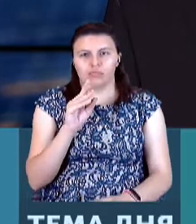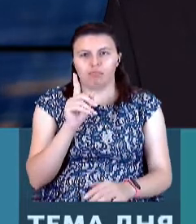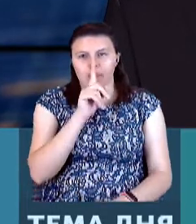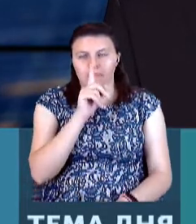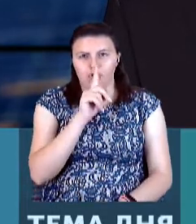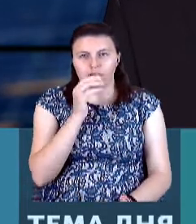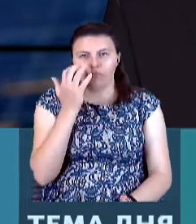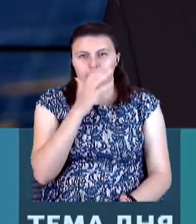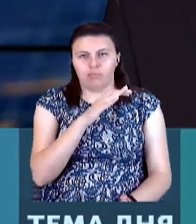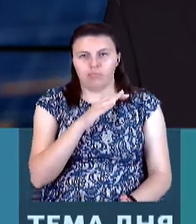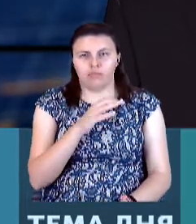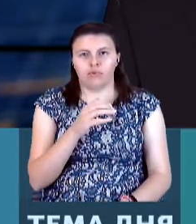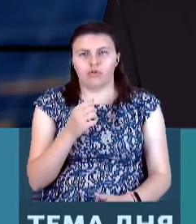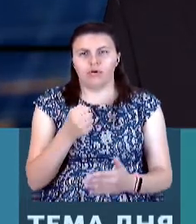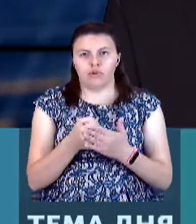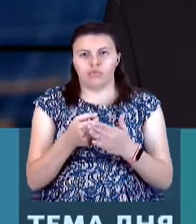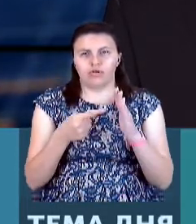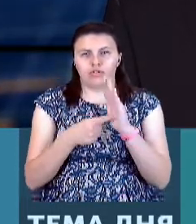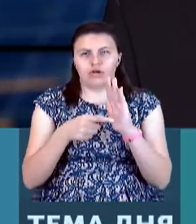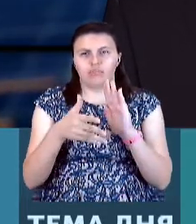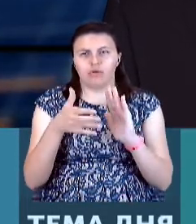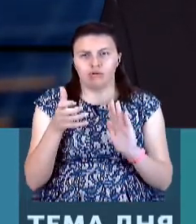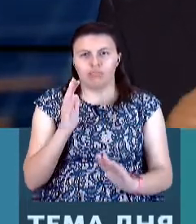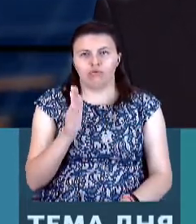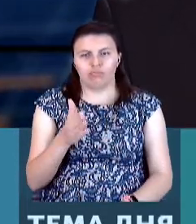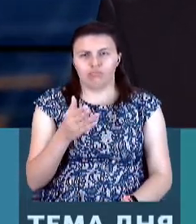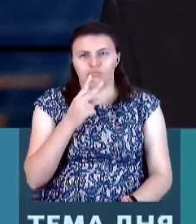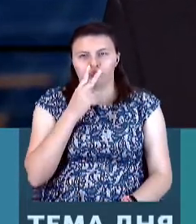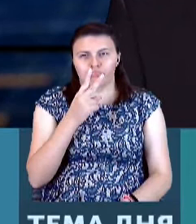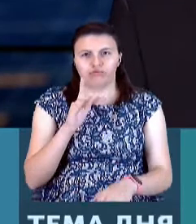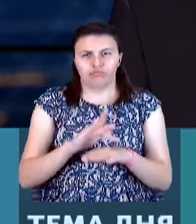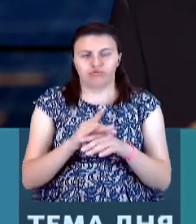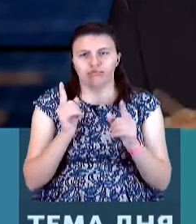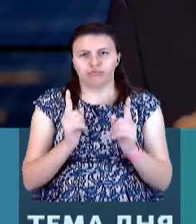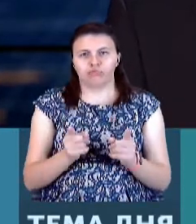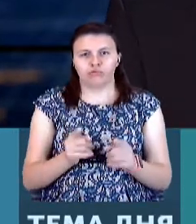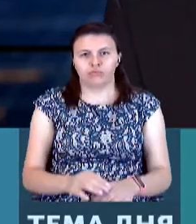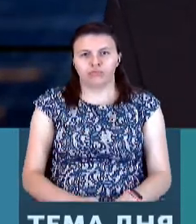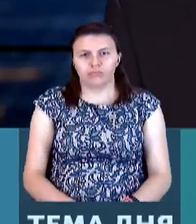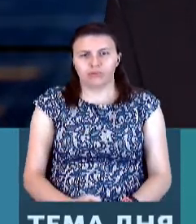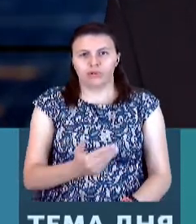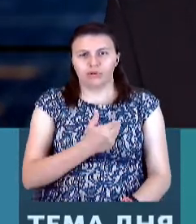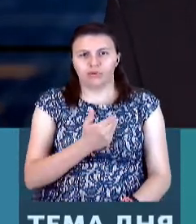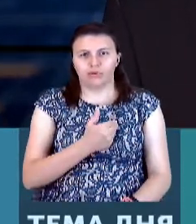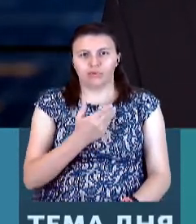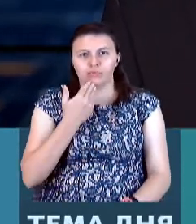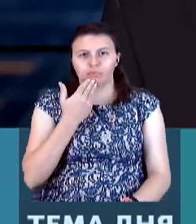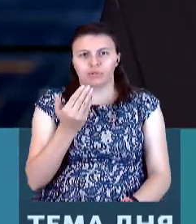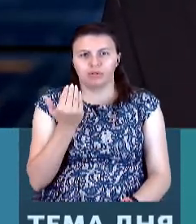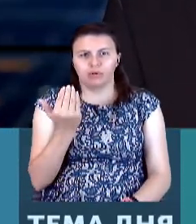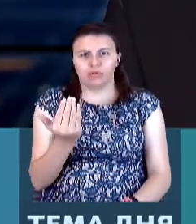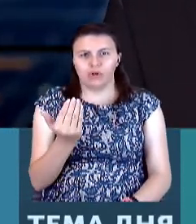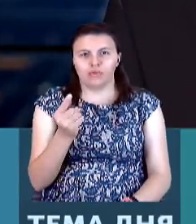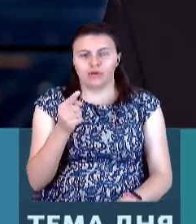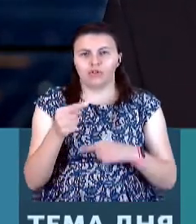мінімалки до 6,5, воно вже стане суттєвим. Скажіть, будь ласка, я хочу вас просто відразу уточнити.